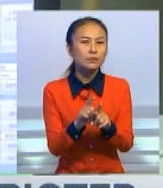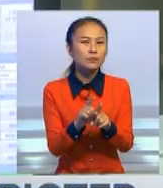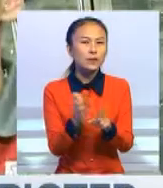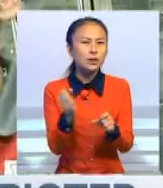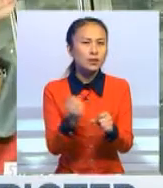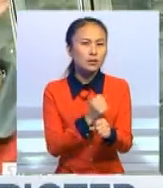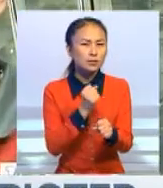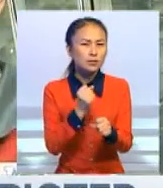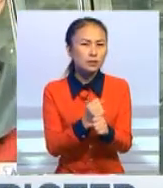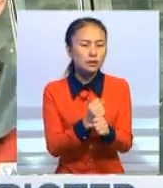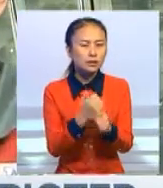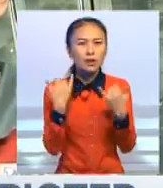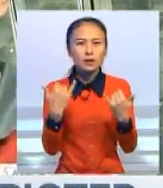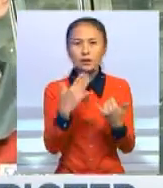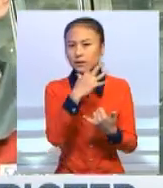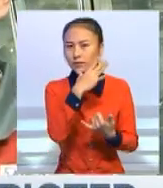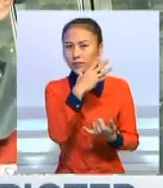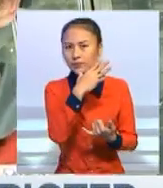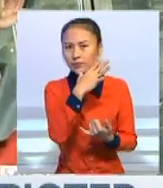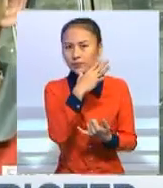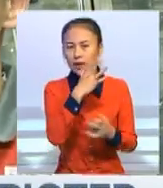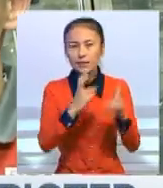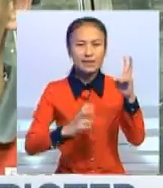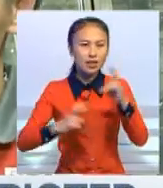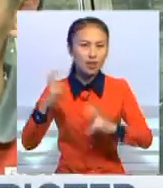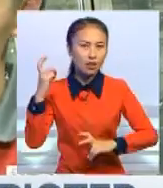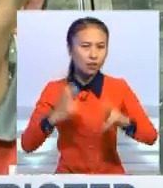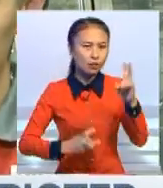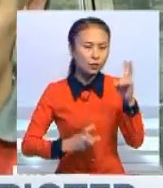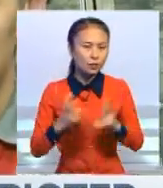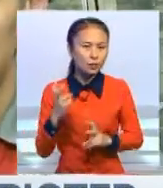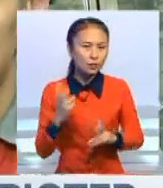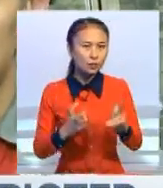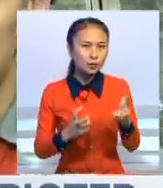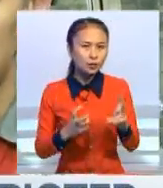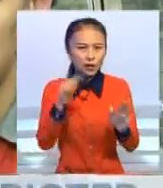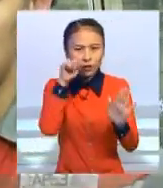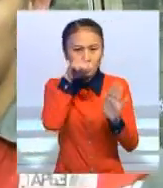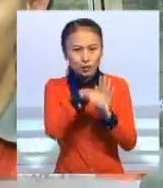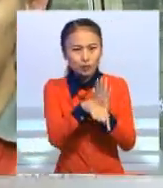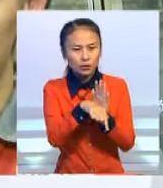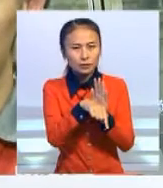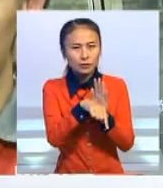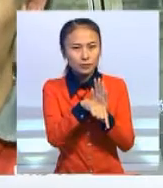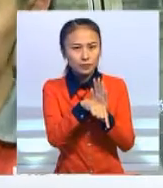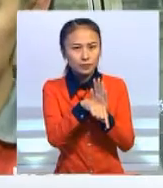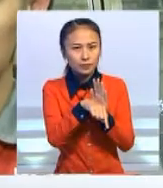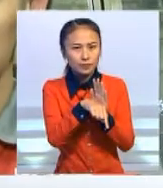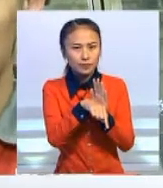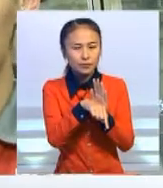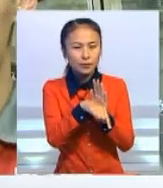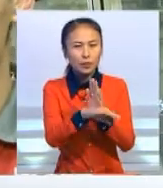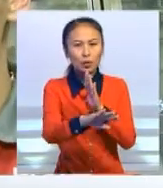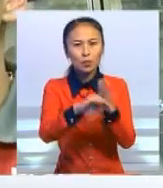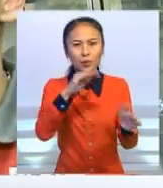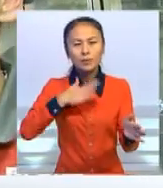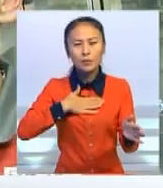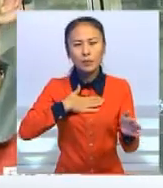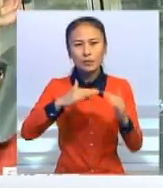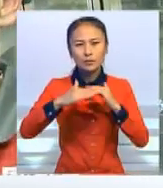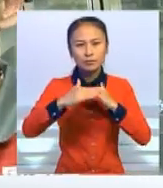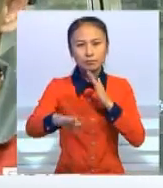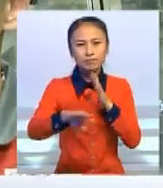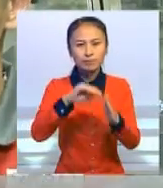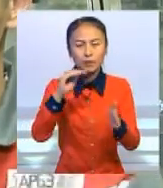жатыр. Қазіргі зауыттың өнімдері ішкі сұранысқа ие, бұл Қазақстан